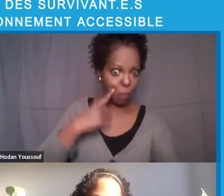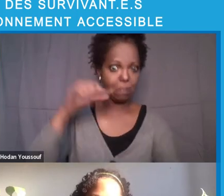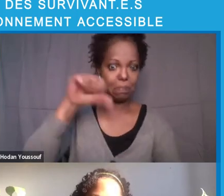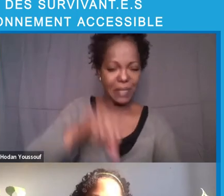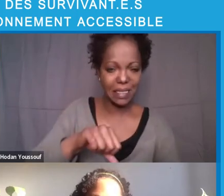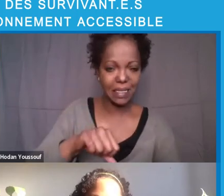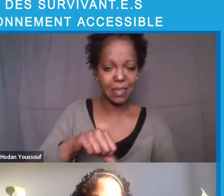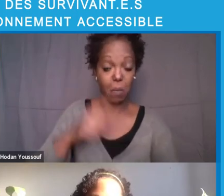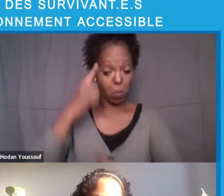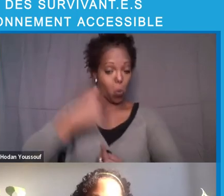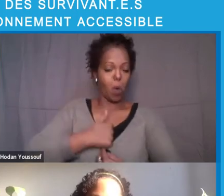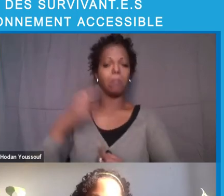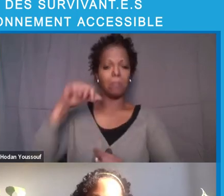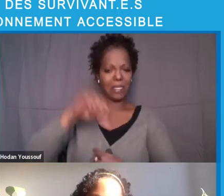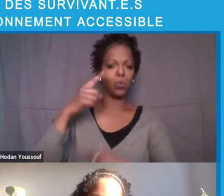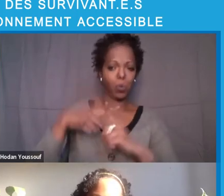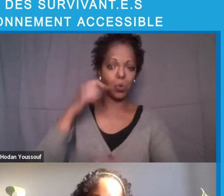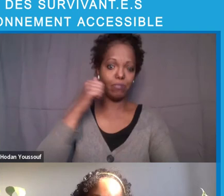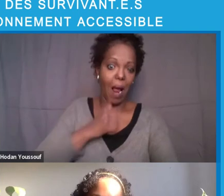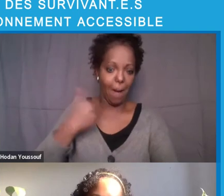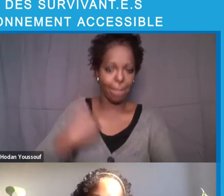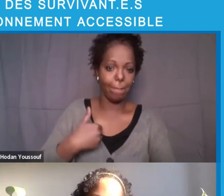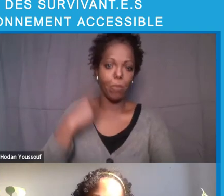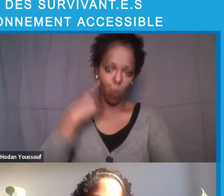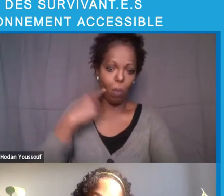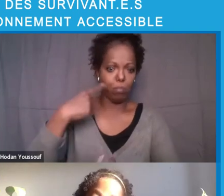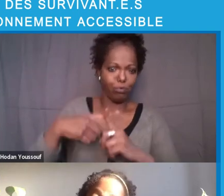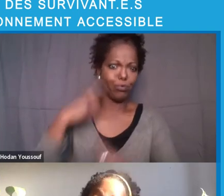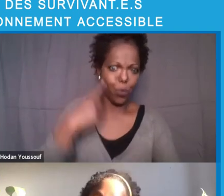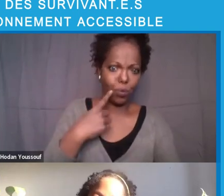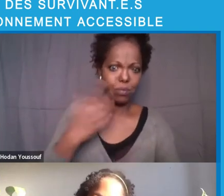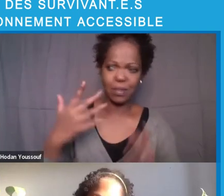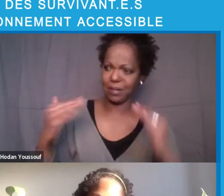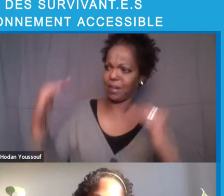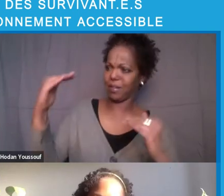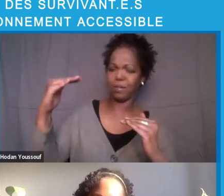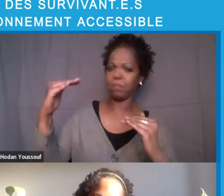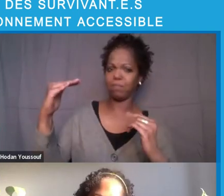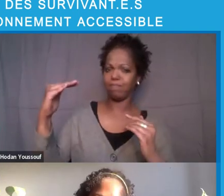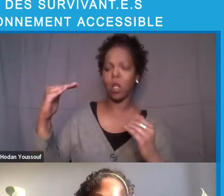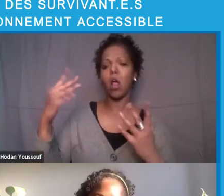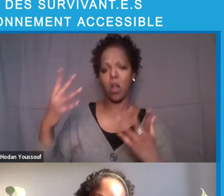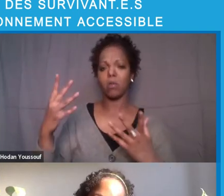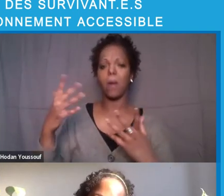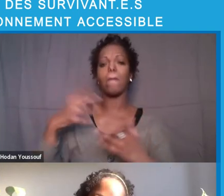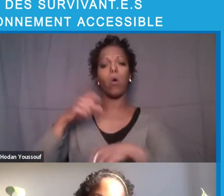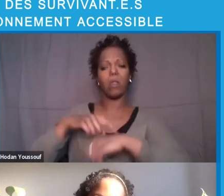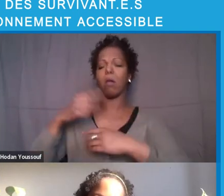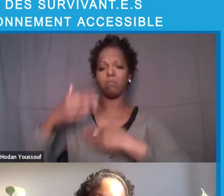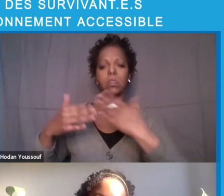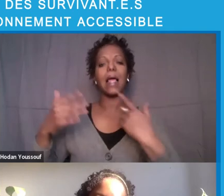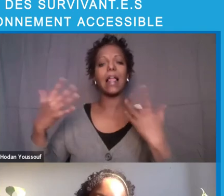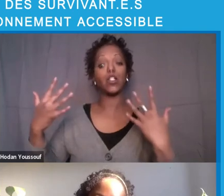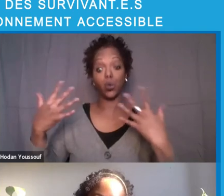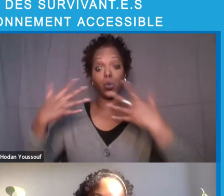comme personne noire. Oh, oups, personne noire et sourde. Et en plus, une femme. Donc, c'est